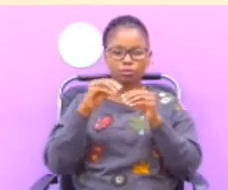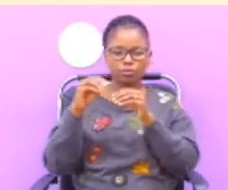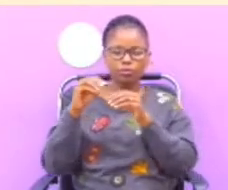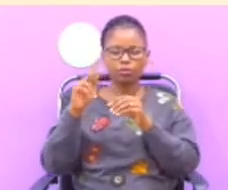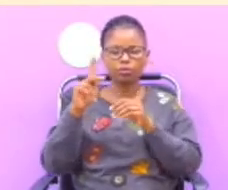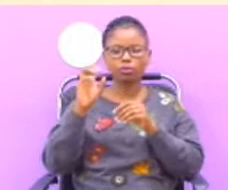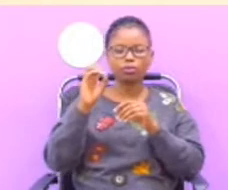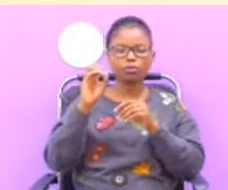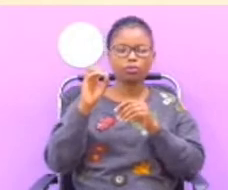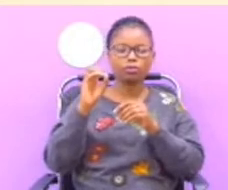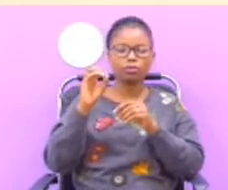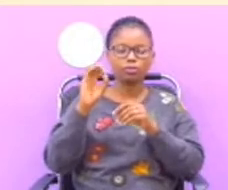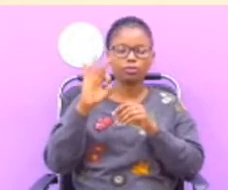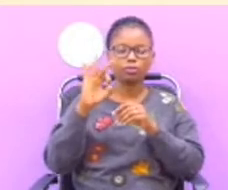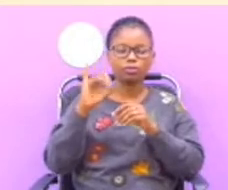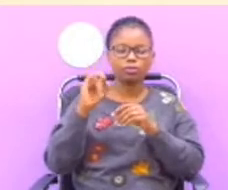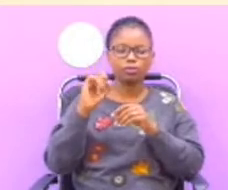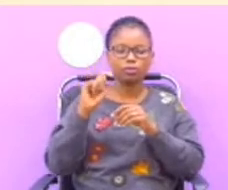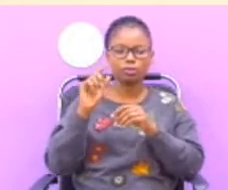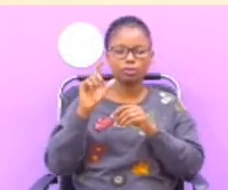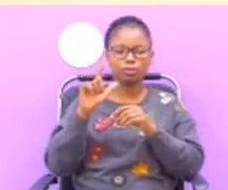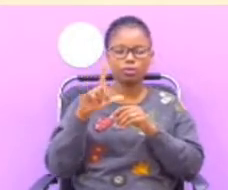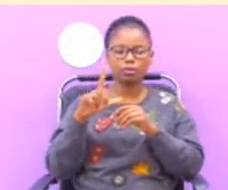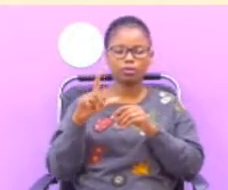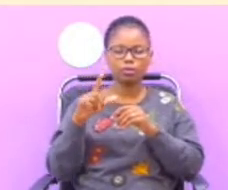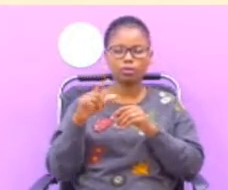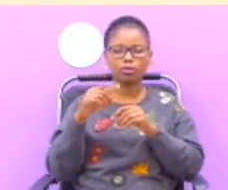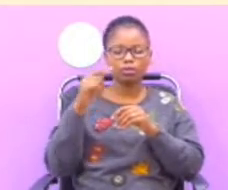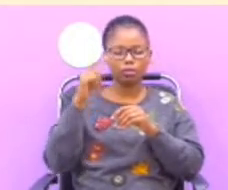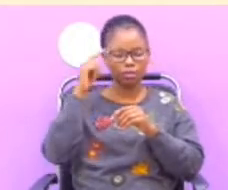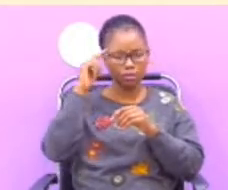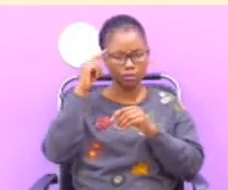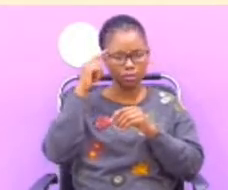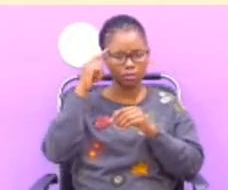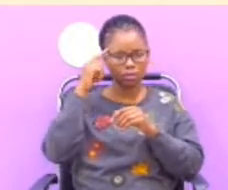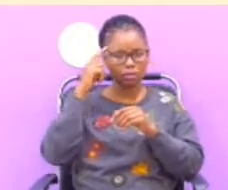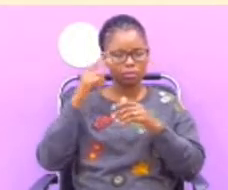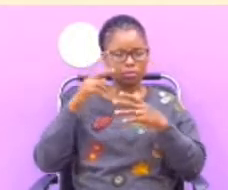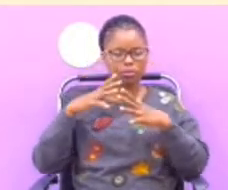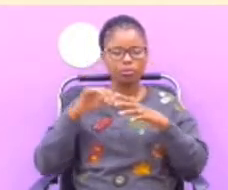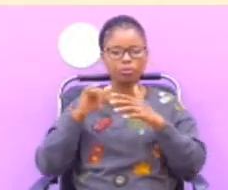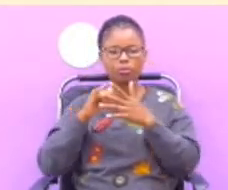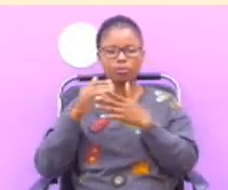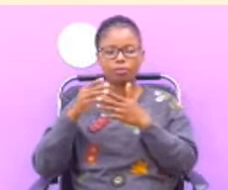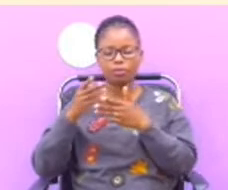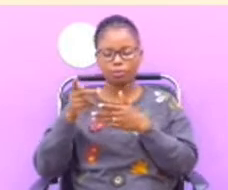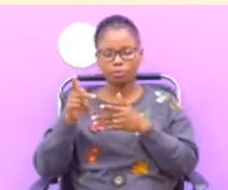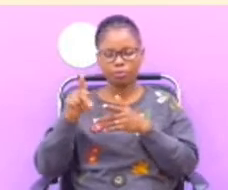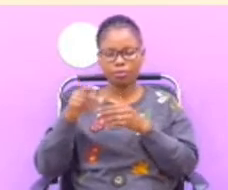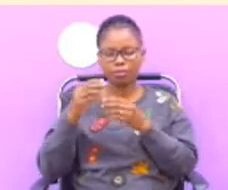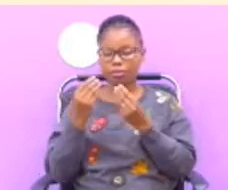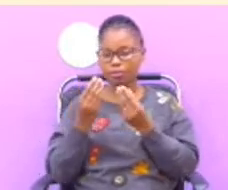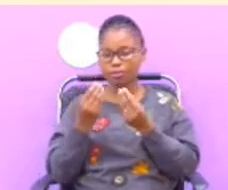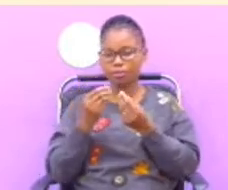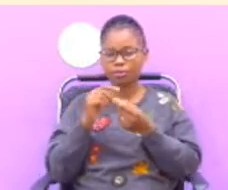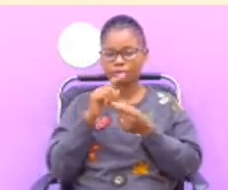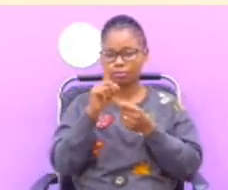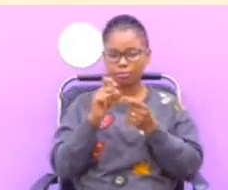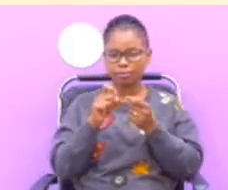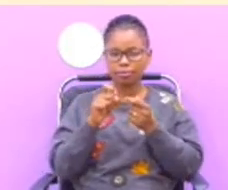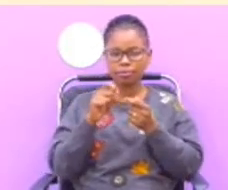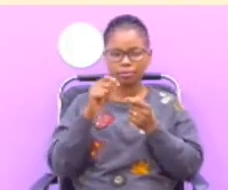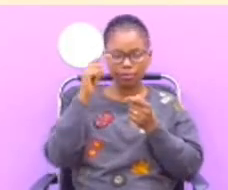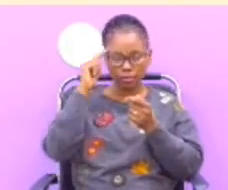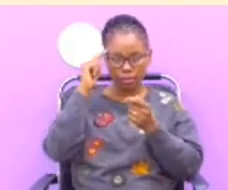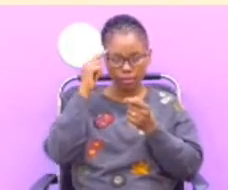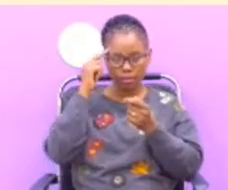kofitori. Kayure siria kofitori afilisti kulutokuo ne kwa likuhudhu. Kayugwe